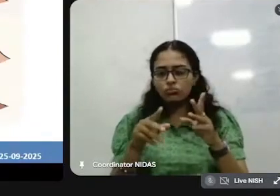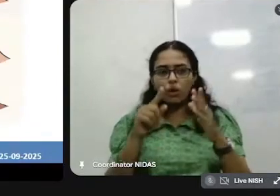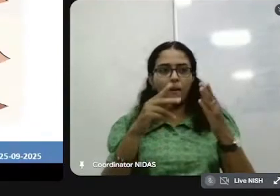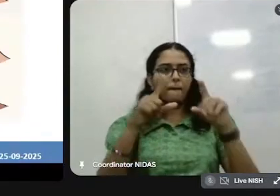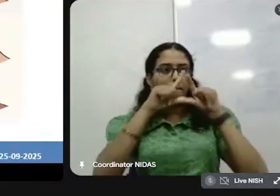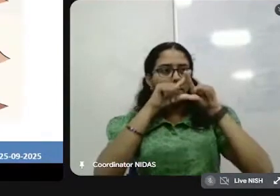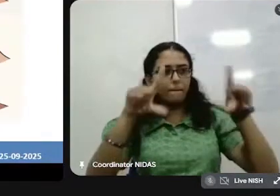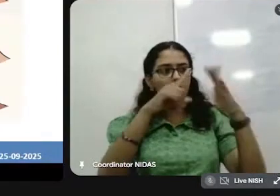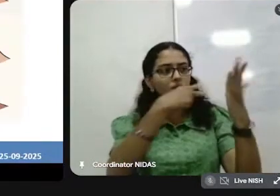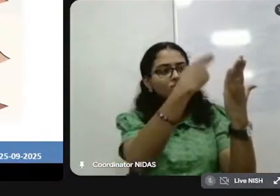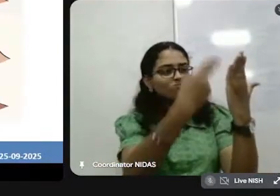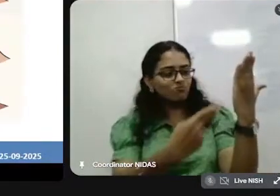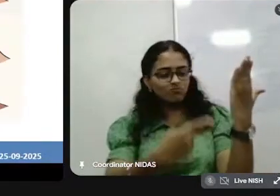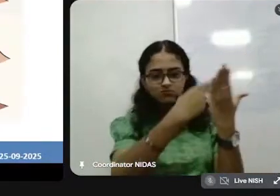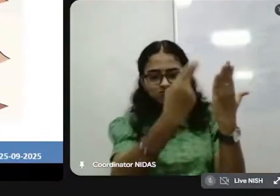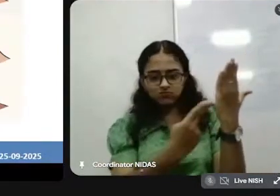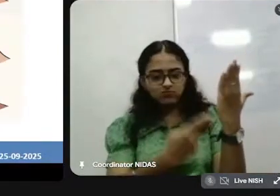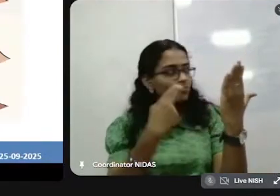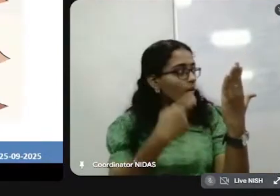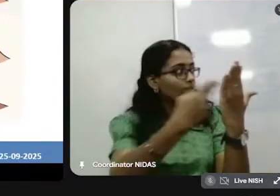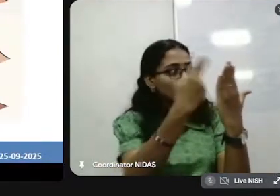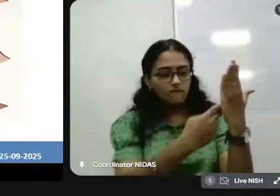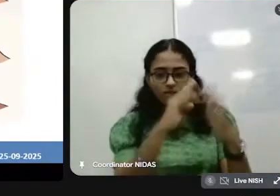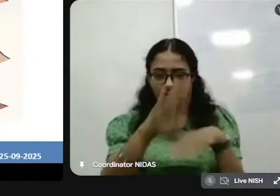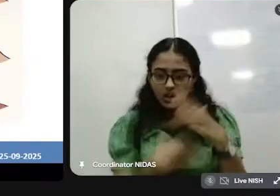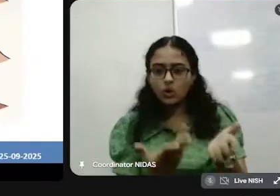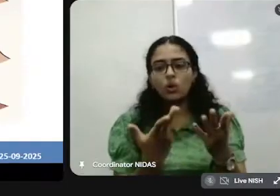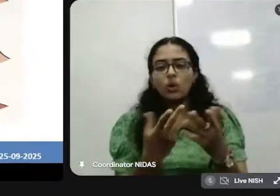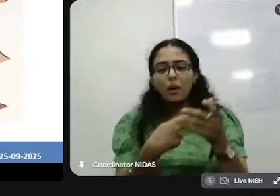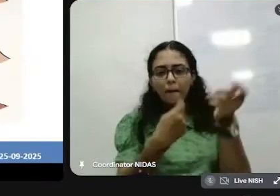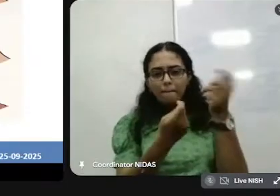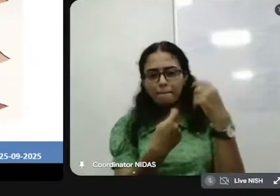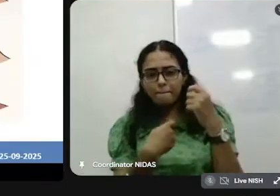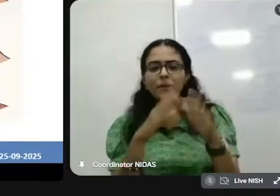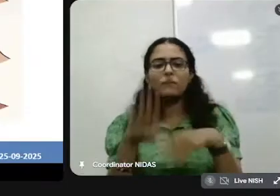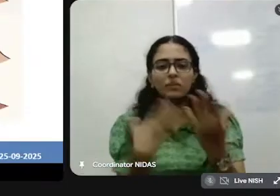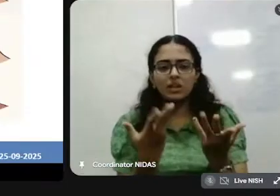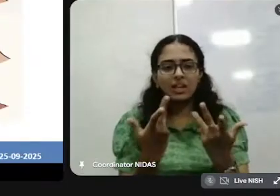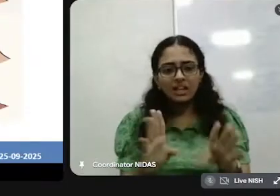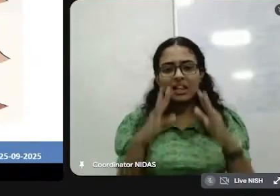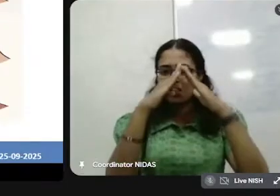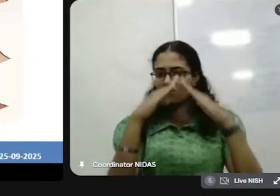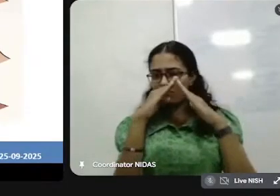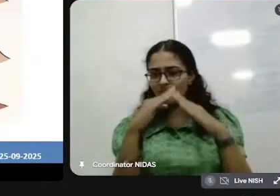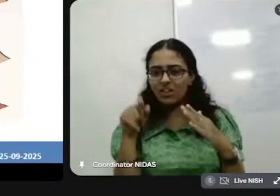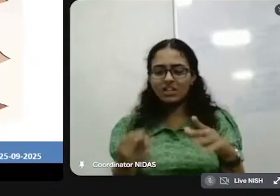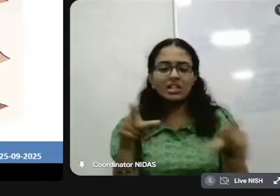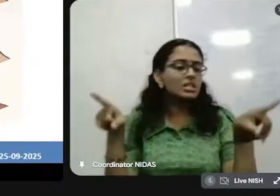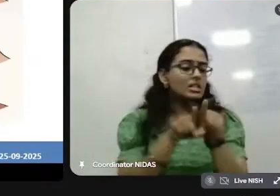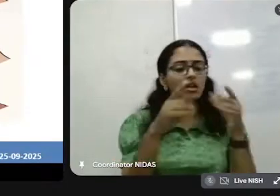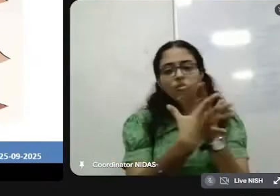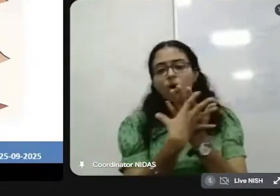ഒരു ട്രയാങ്കിൾ ഷേപ്പ്, നല്ലൊരു വട്ടം, നല്ലൊരു ചതുരം, അല്ല ഏറ്റവും സിമ്പിളായിട്ടുള്ള എന്തെങ്കിലും പടം വരച്ചിട്ട് അത് അതേപോലെ തന്നെ